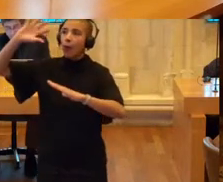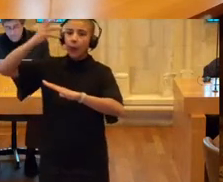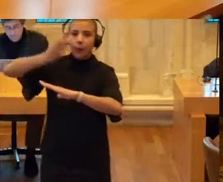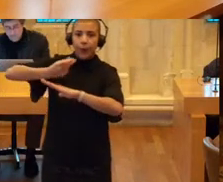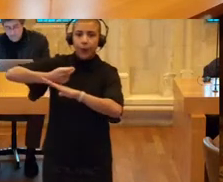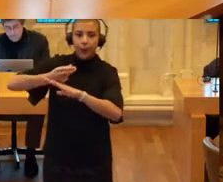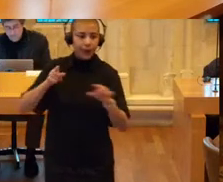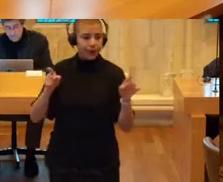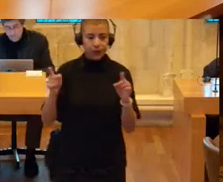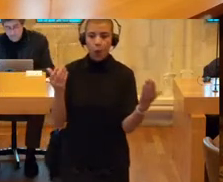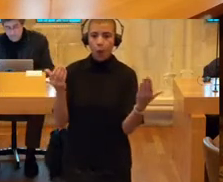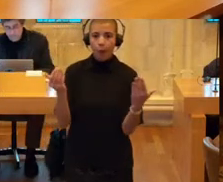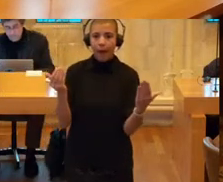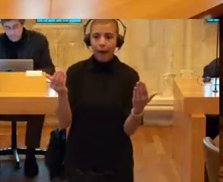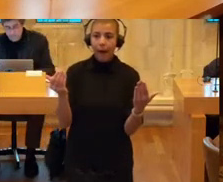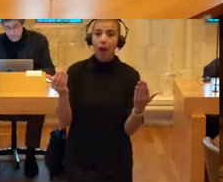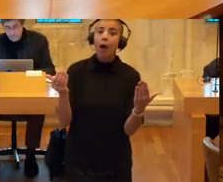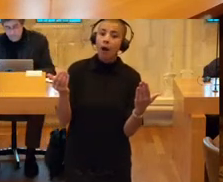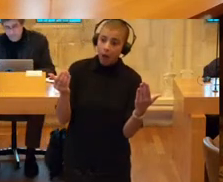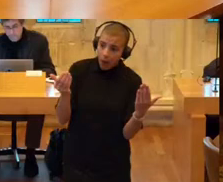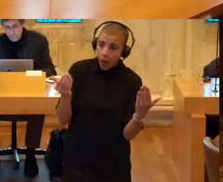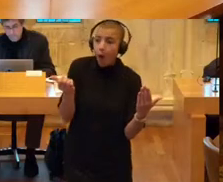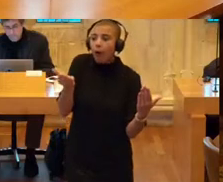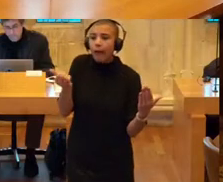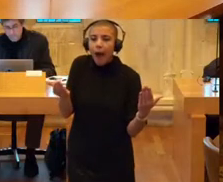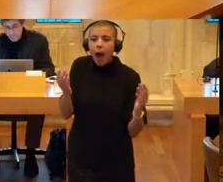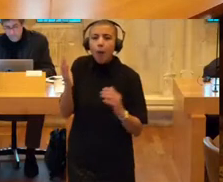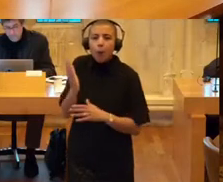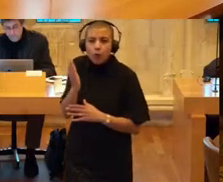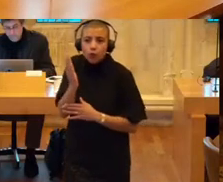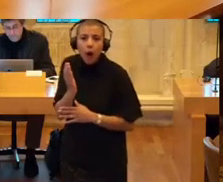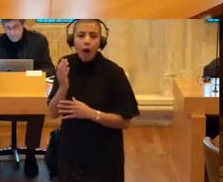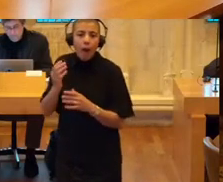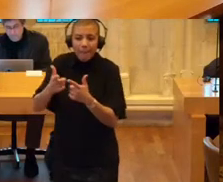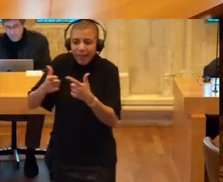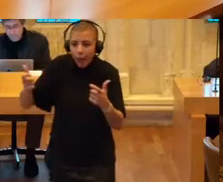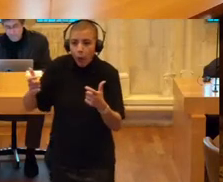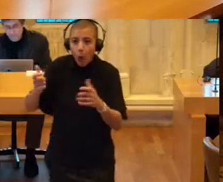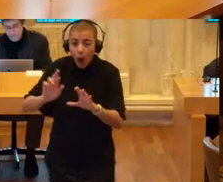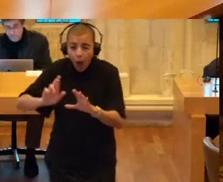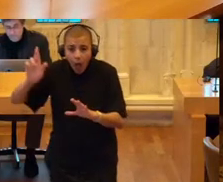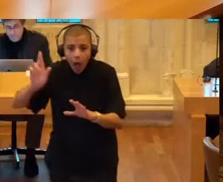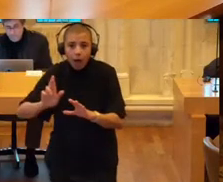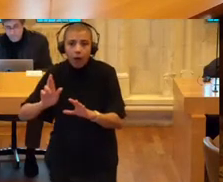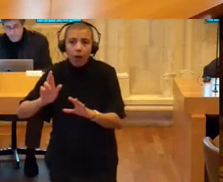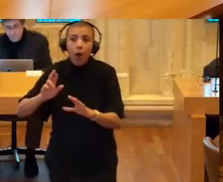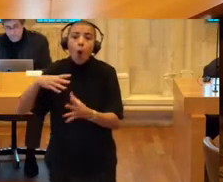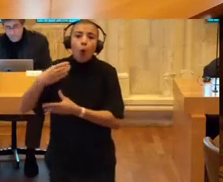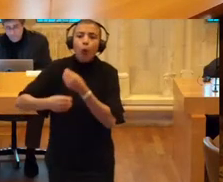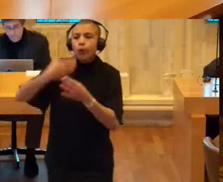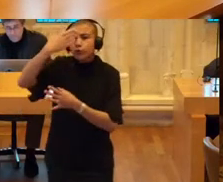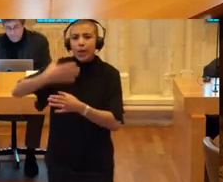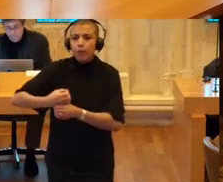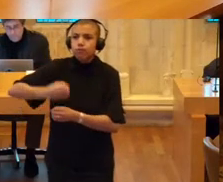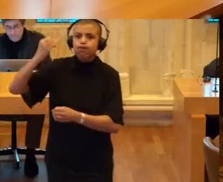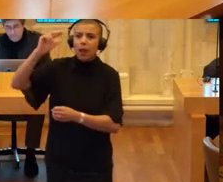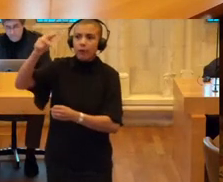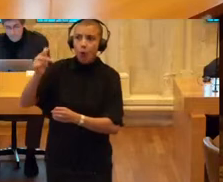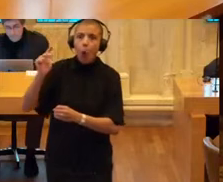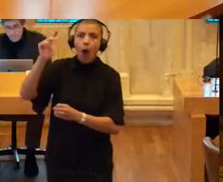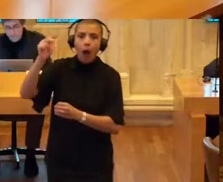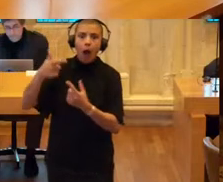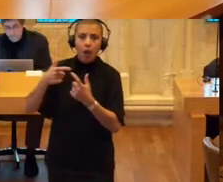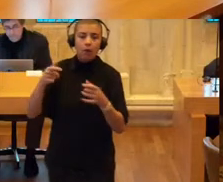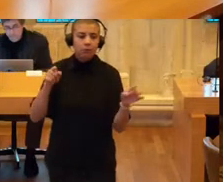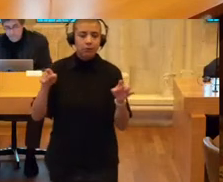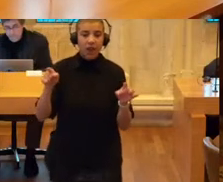l'enrichissement d'un certain nombre de matériaux rares, enfin de denrées rares, ou par l'éolien offshore, on est à peu près au